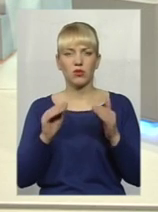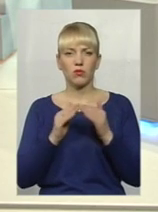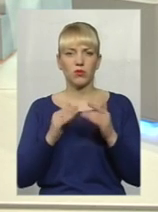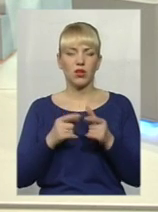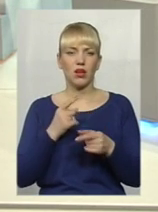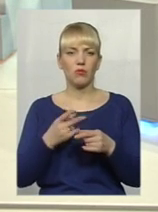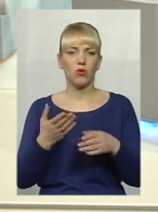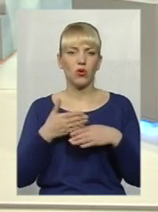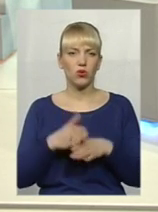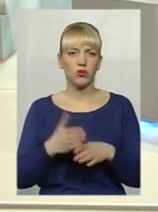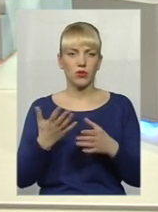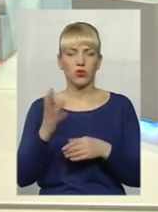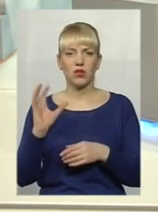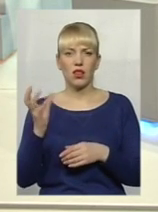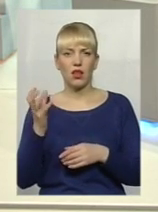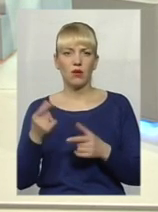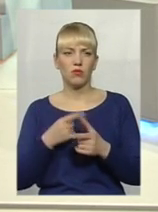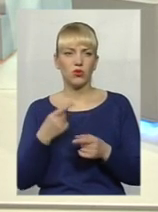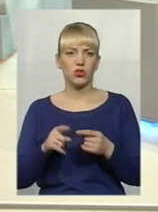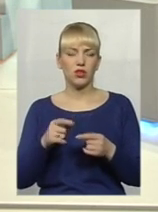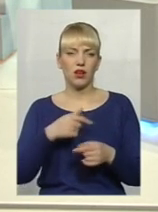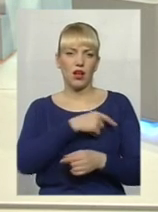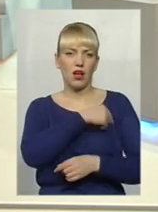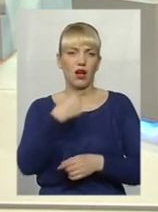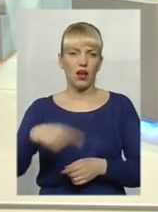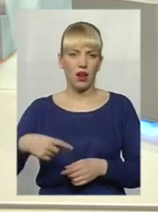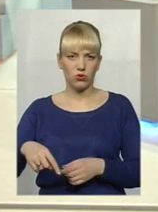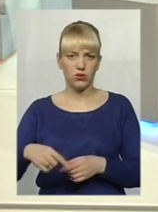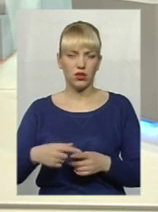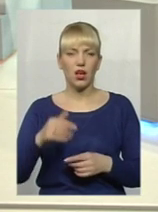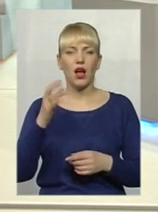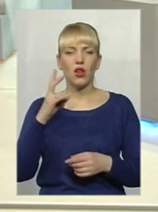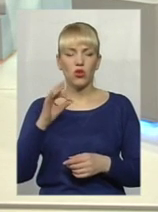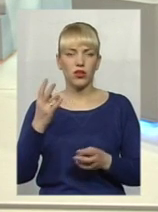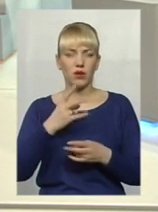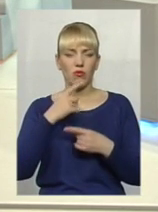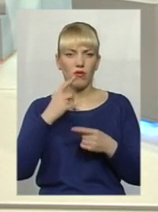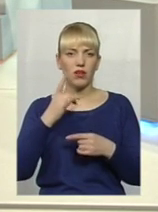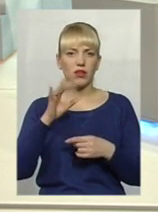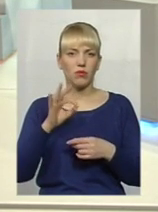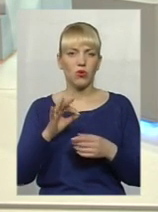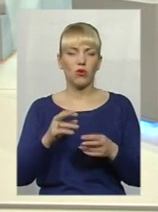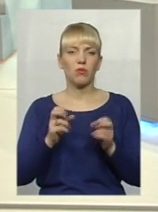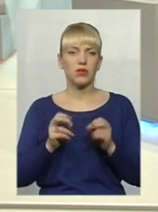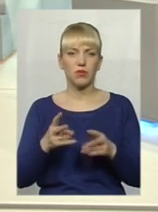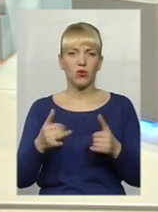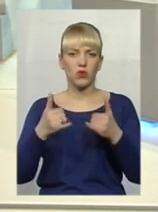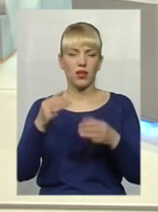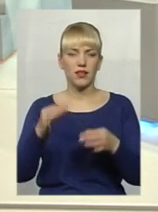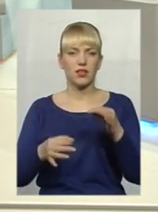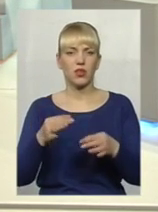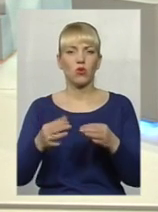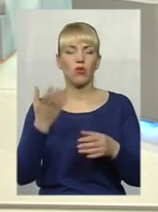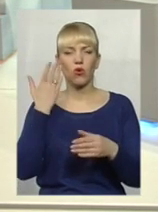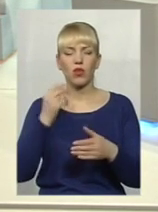розіб'ємо якісь чи лампу, чи той самий градусник, але й говоримо про небезпеку для середовища, коли накопичуються